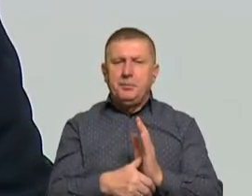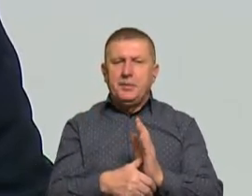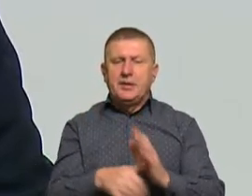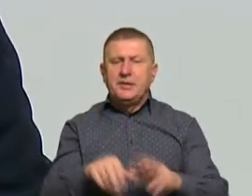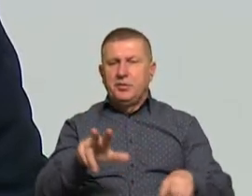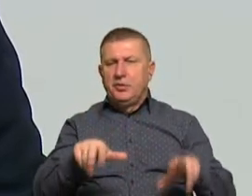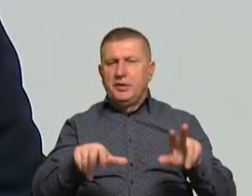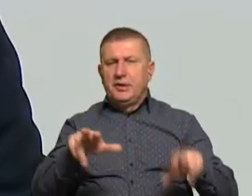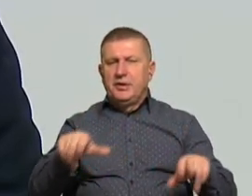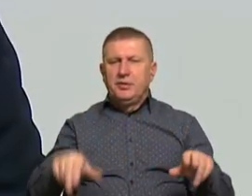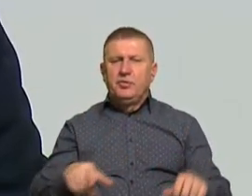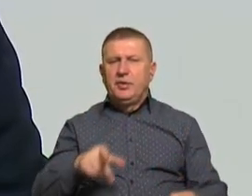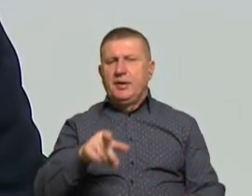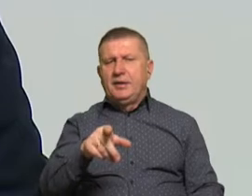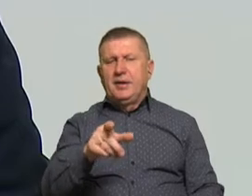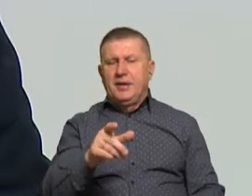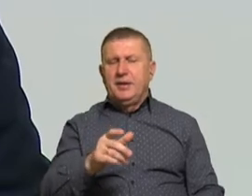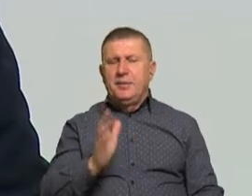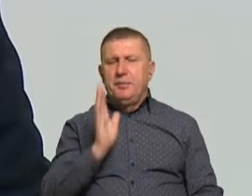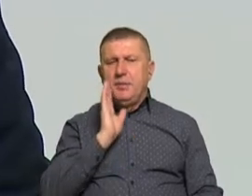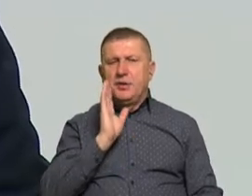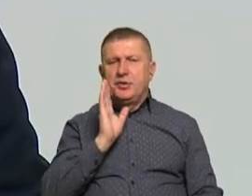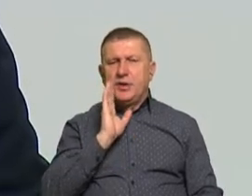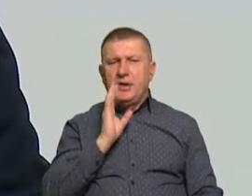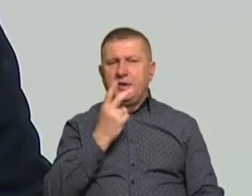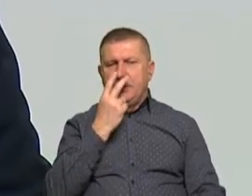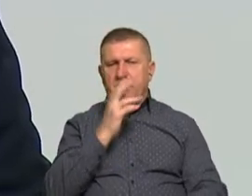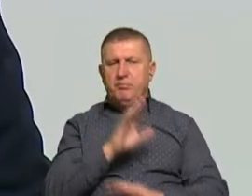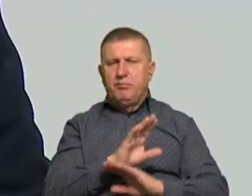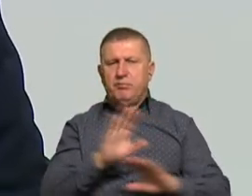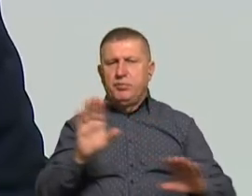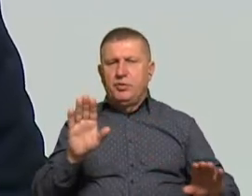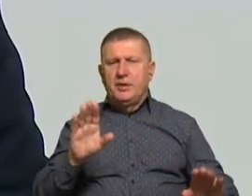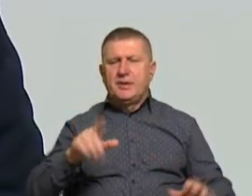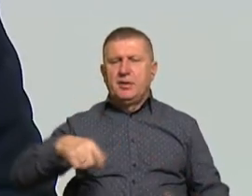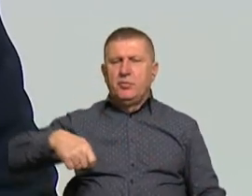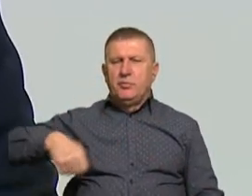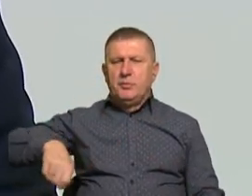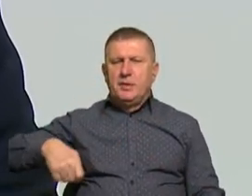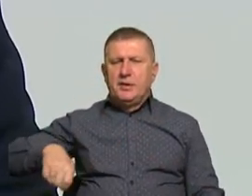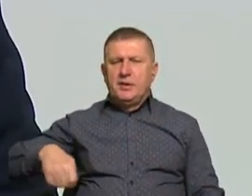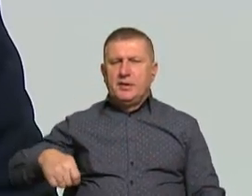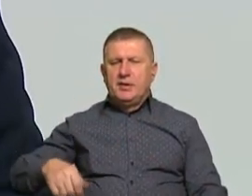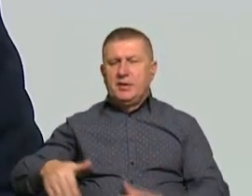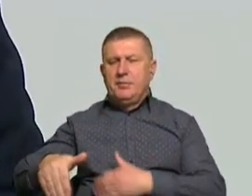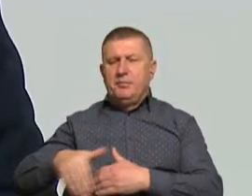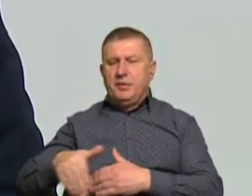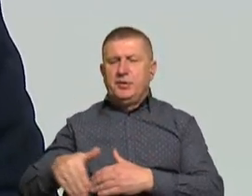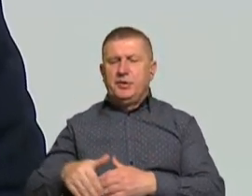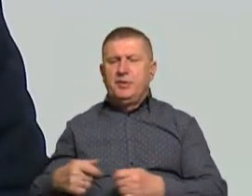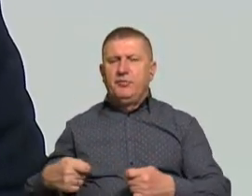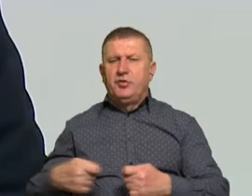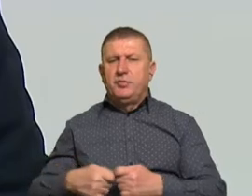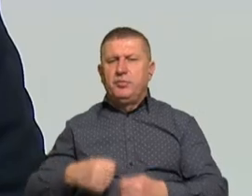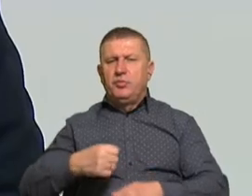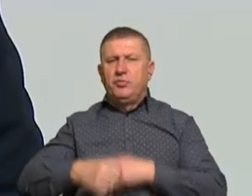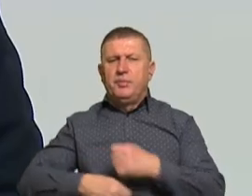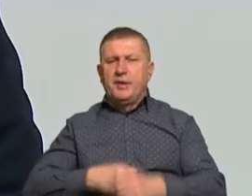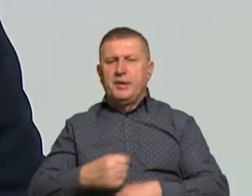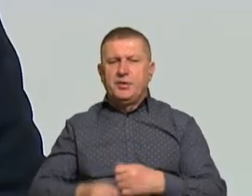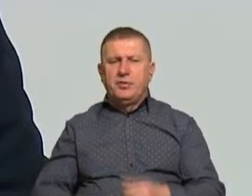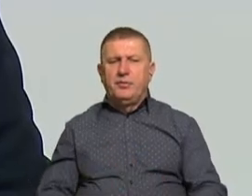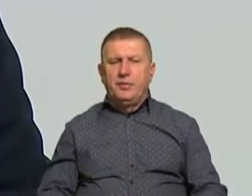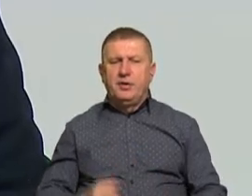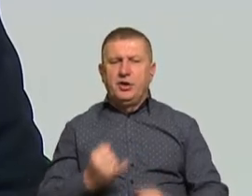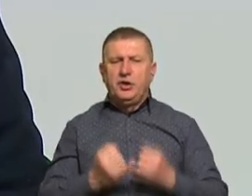jak miasto traktuje te zasoby komunalne, no to pokazał chyba pan prezydent, jego najbliżsi współpracownicy,